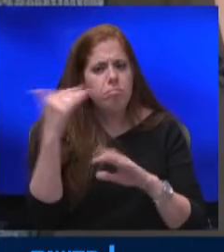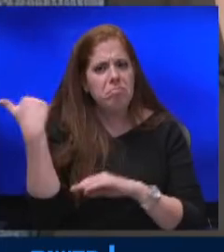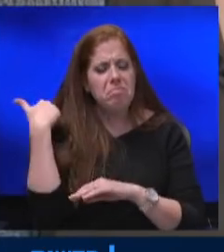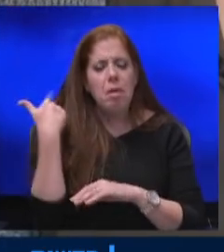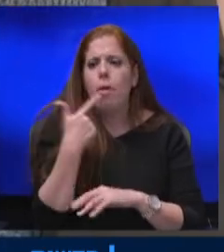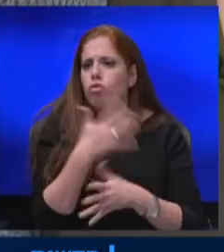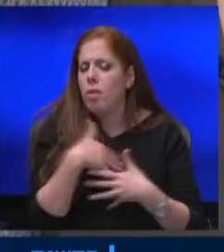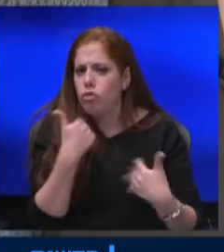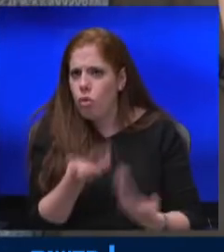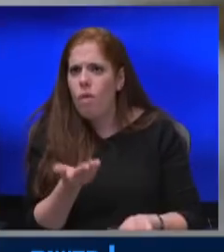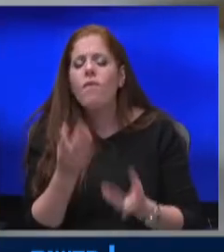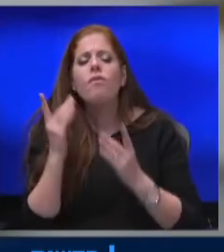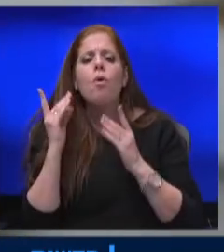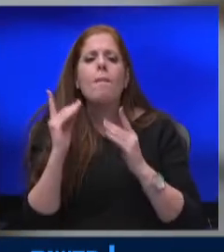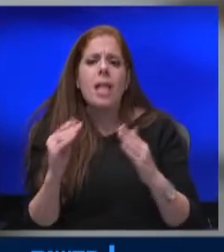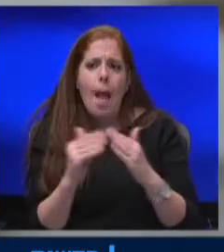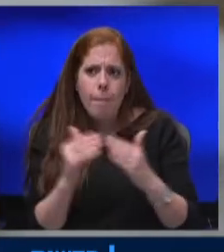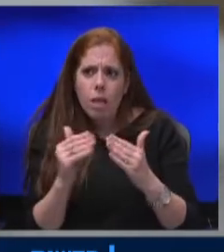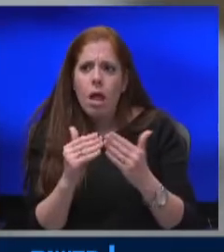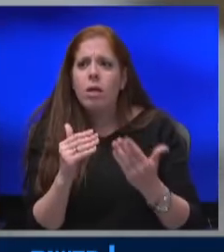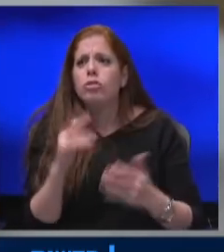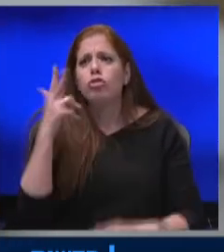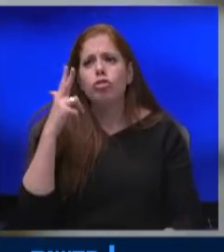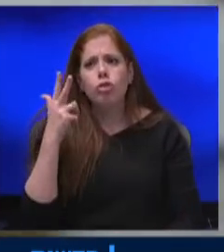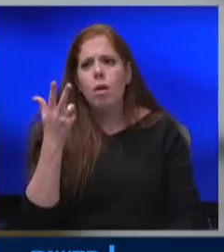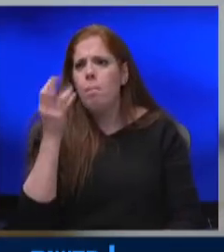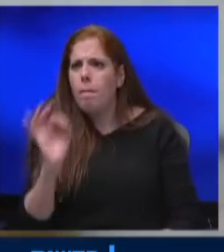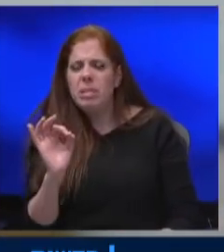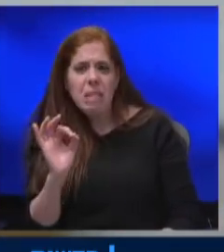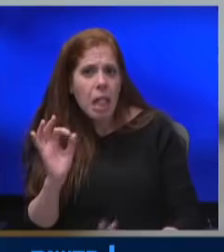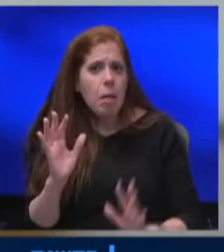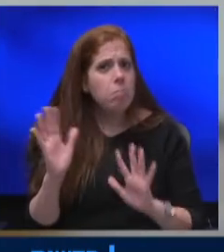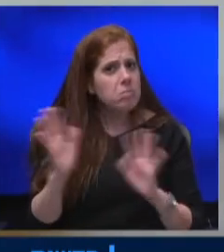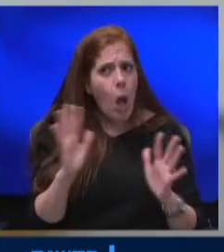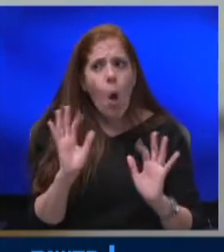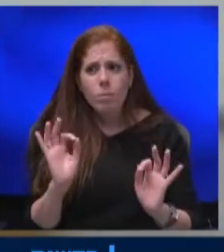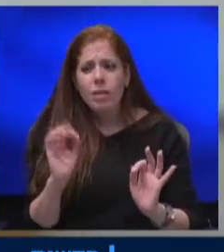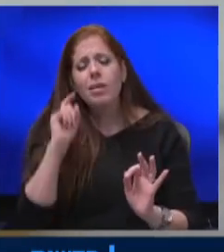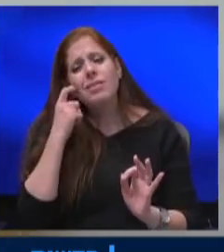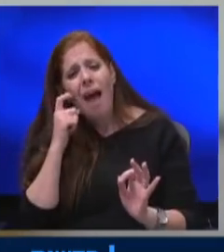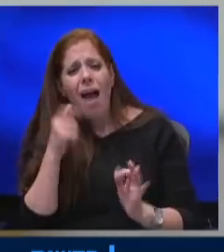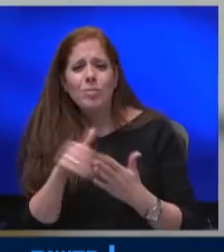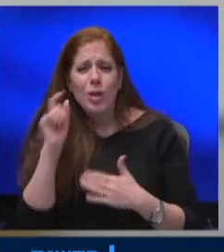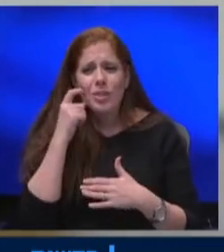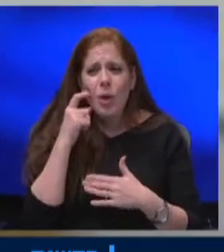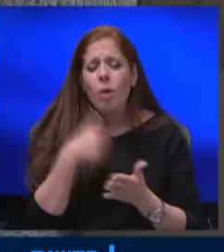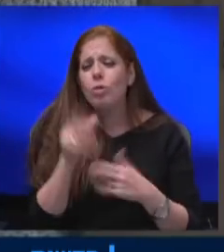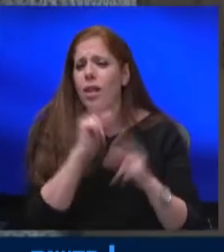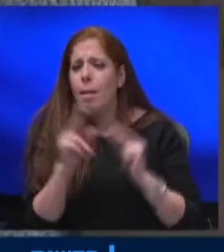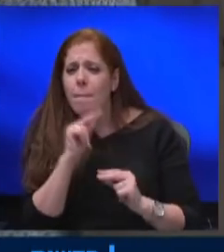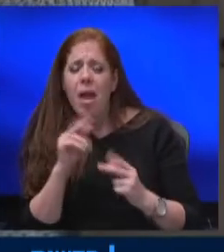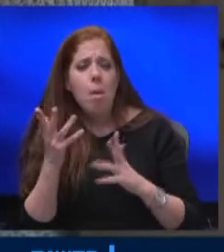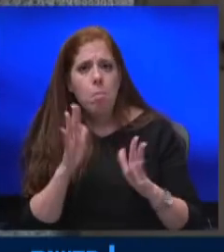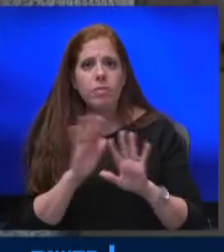ושהוא בדרך הביתה מנסיעה. שלישי הוא היה בסדר בסך הכל. הוא צחק, הוא המשיך לצחוק, הוא המשיך לדבר.